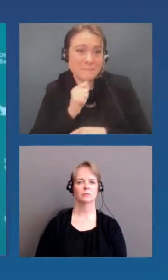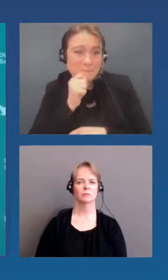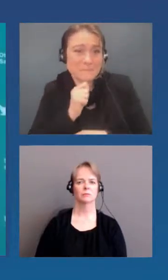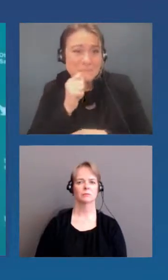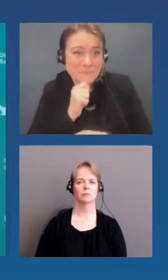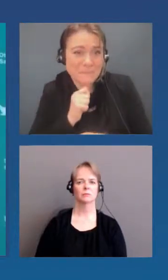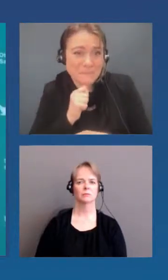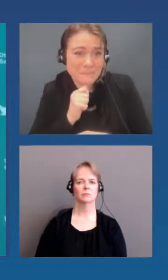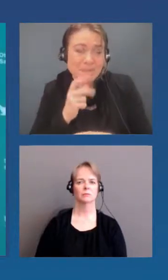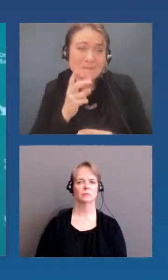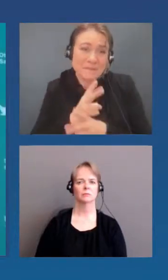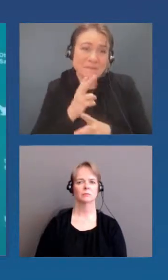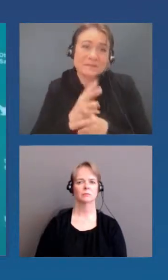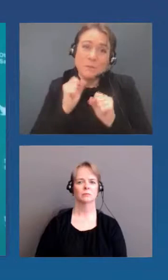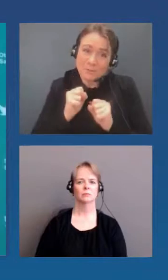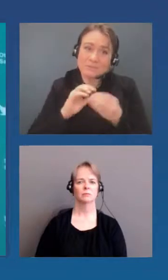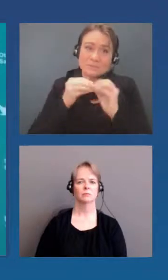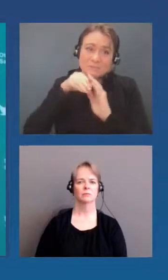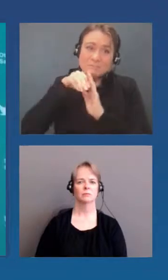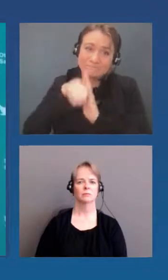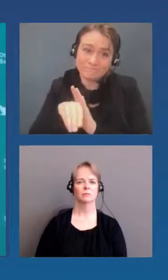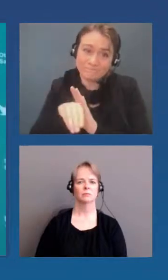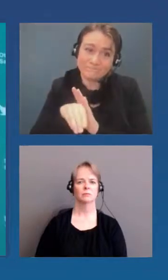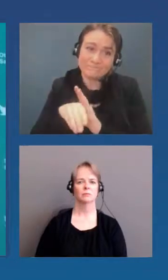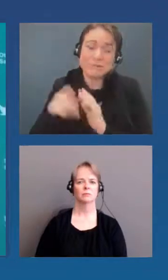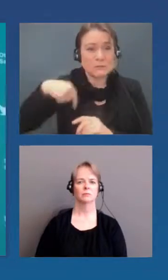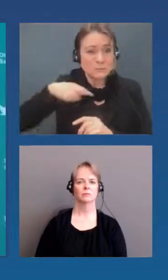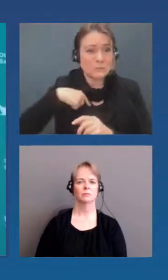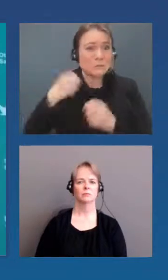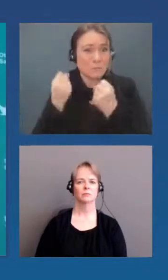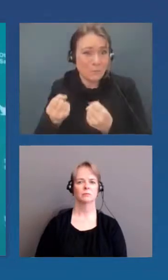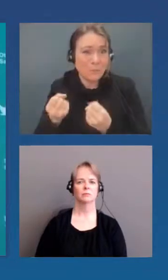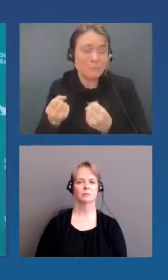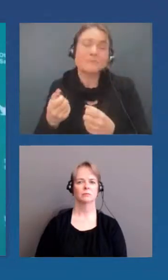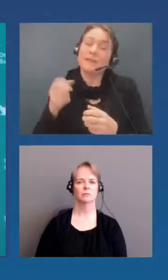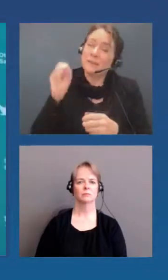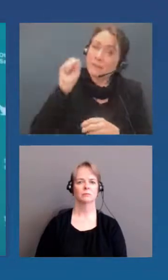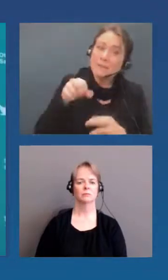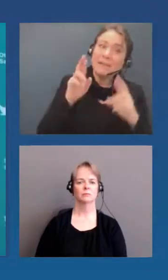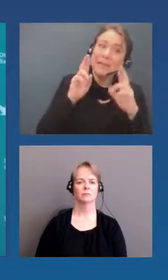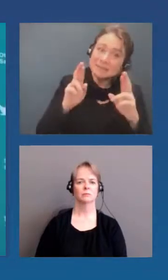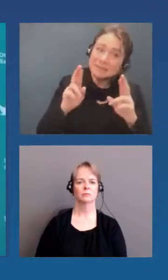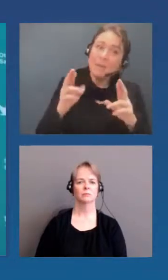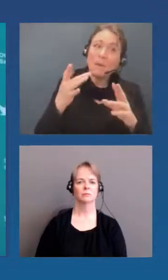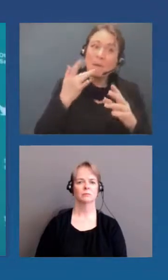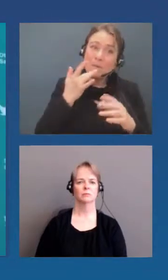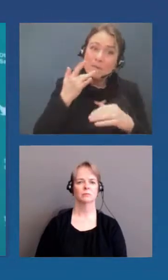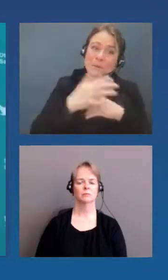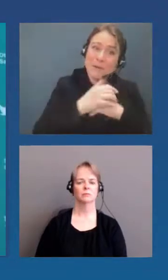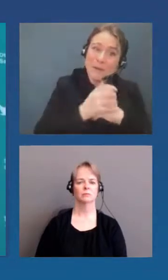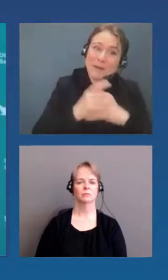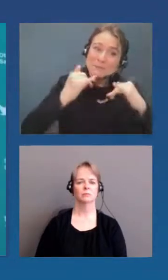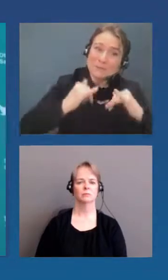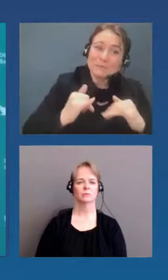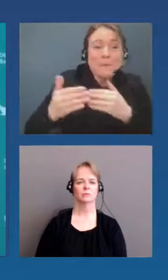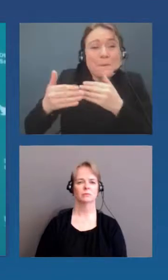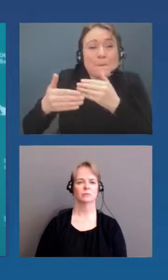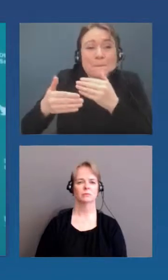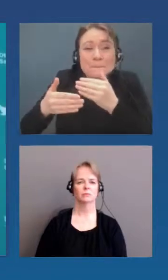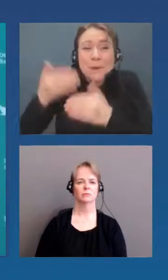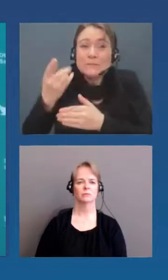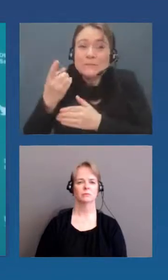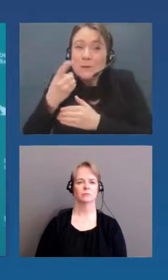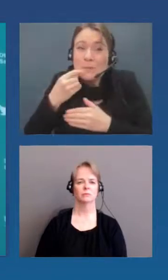contacts étroits. Alors, j'ai l'espoir, on peut rester en orange comme ça, c'est près de